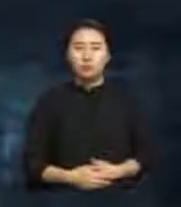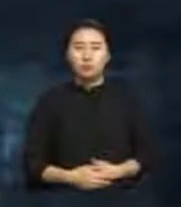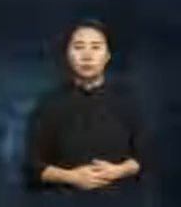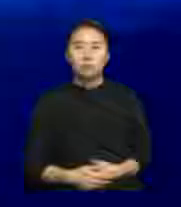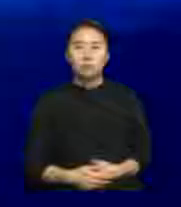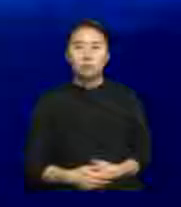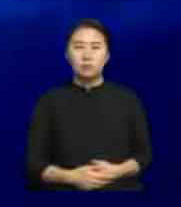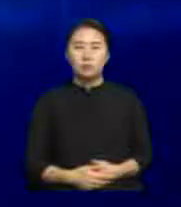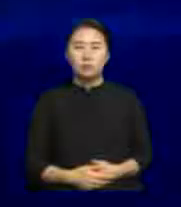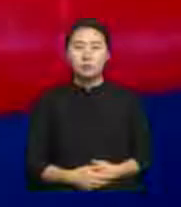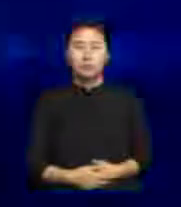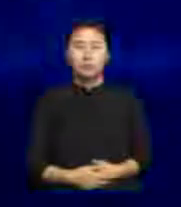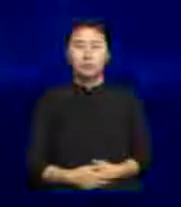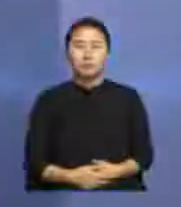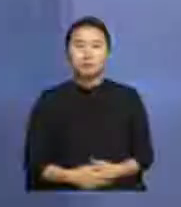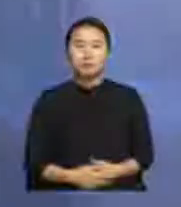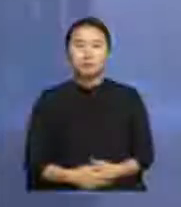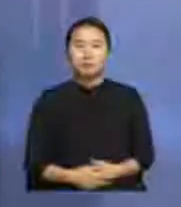다녀왔습니다.